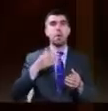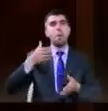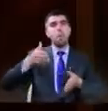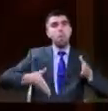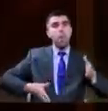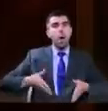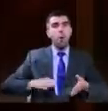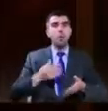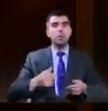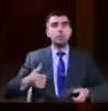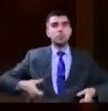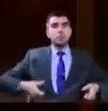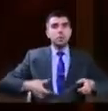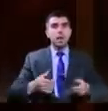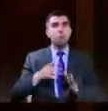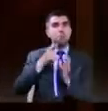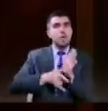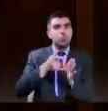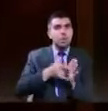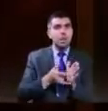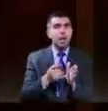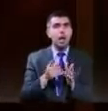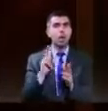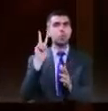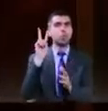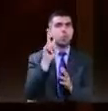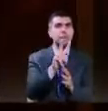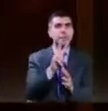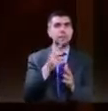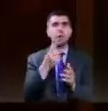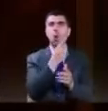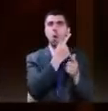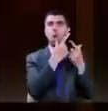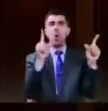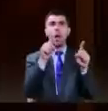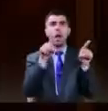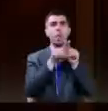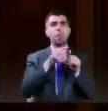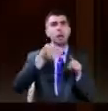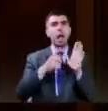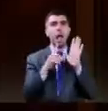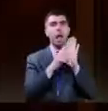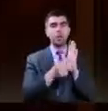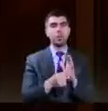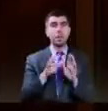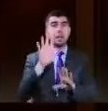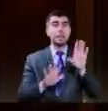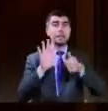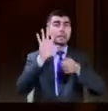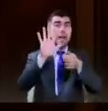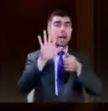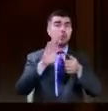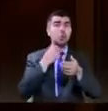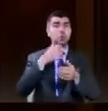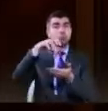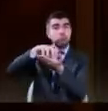القاعة ولا يطلعوا للقطار ولا يطلعوا للطوبيس ولا يمشيوا في الماء. إحداث 16 وحدة لاستقبال وتوجيه الأشخاص